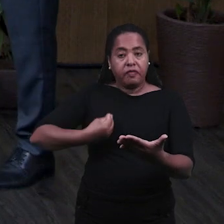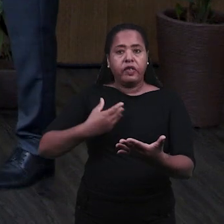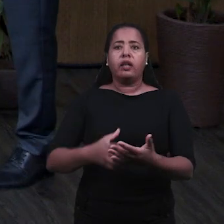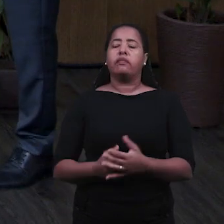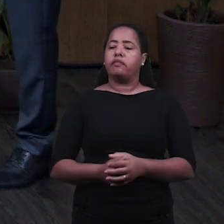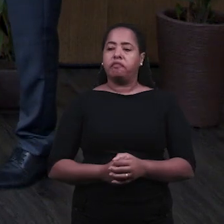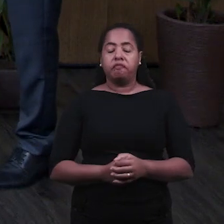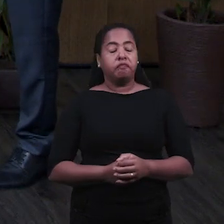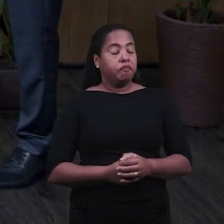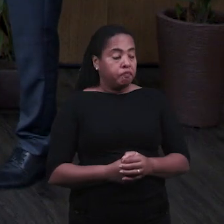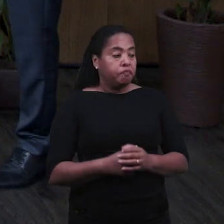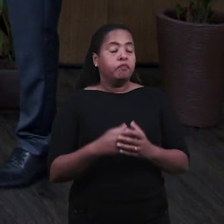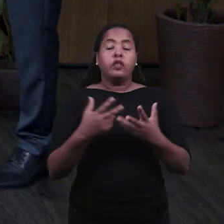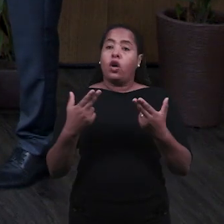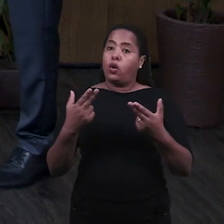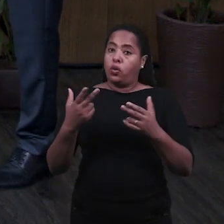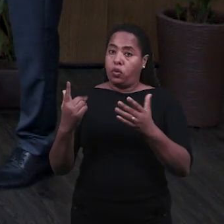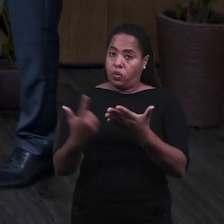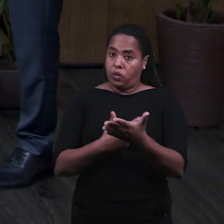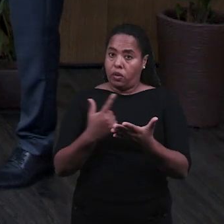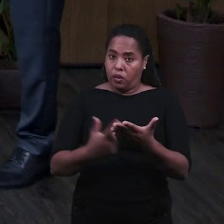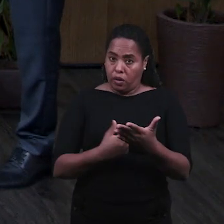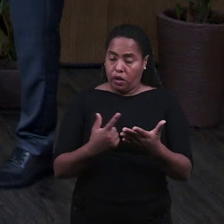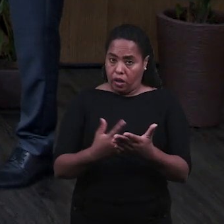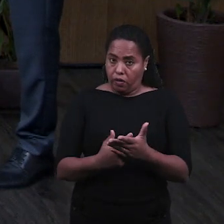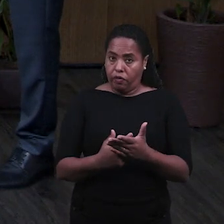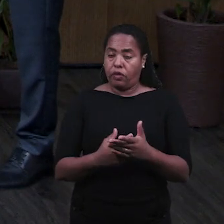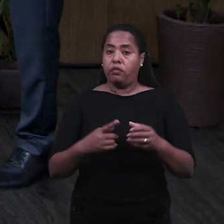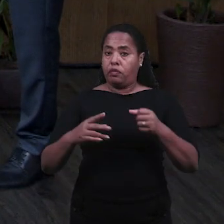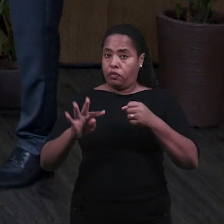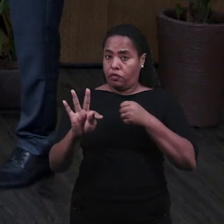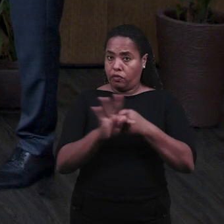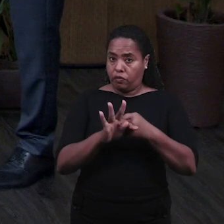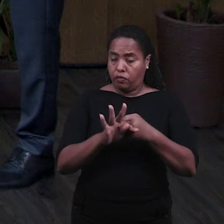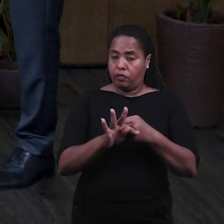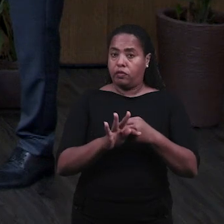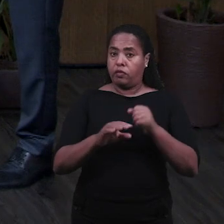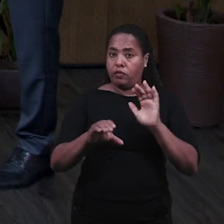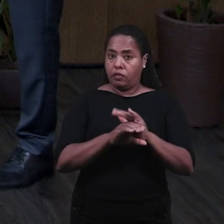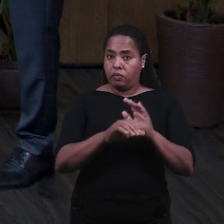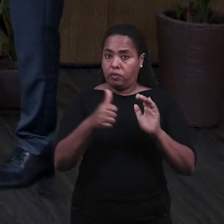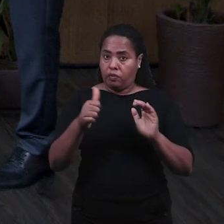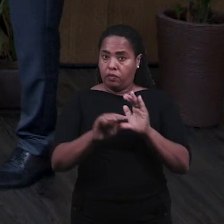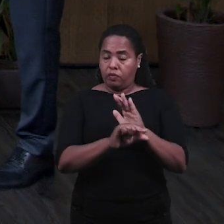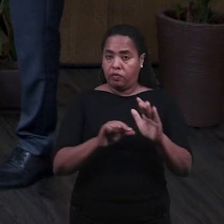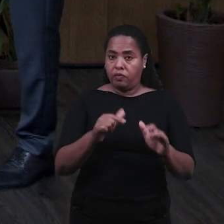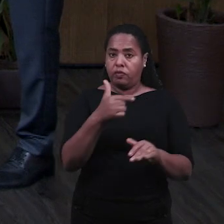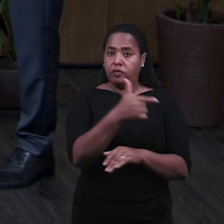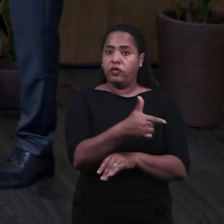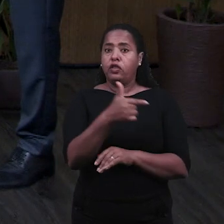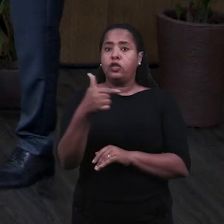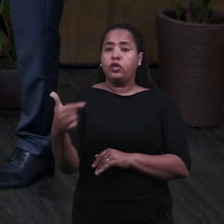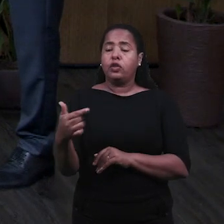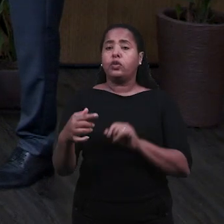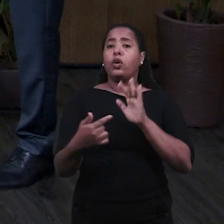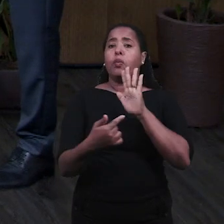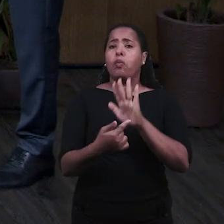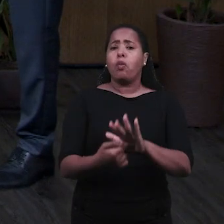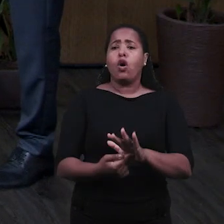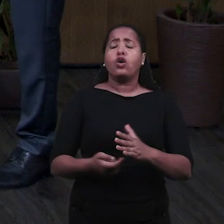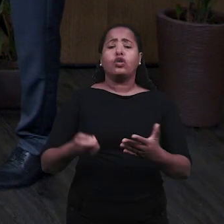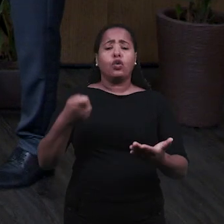il est enregistré dans le livre de Jacques, chapitre 1, verset 22. Et